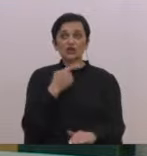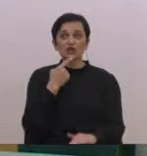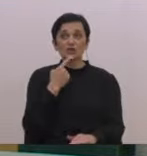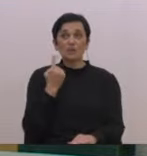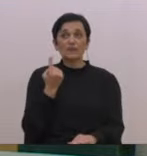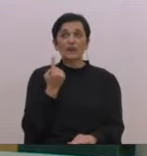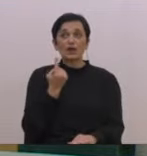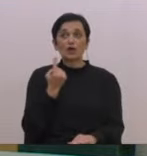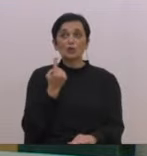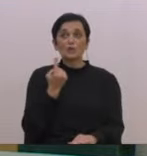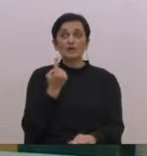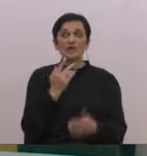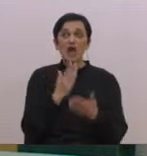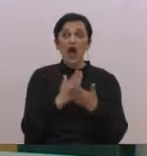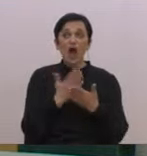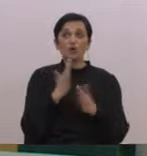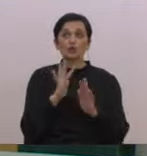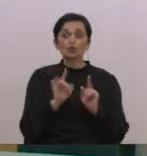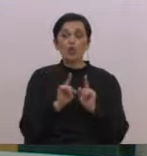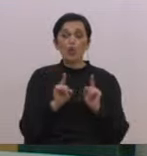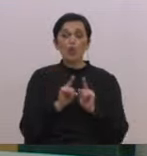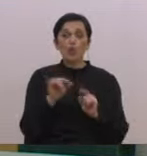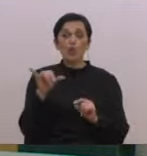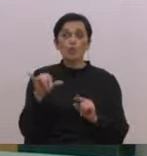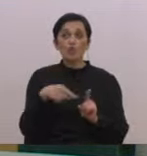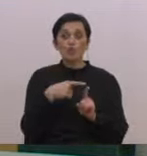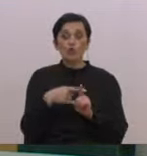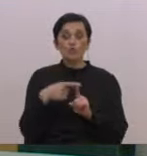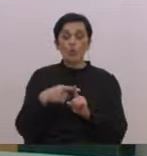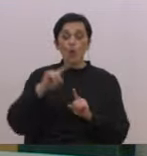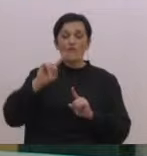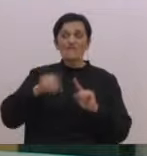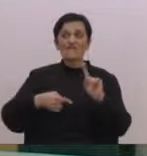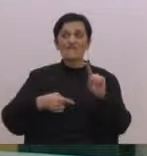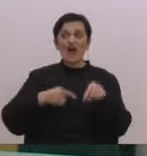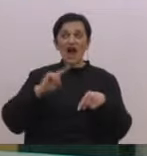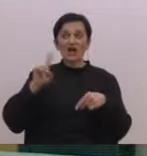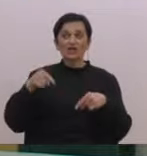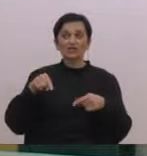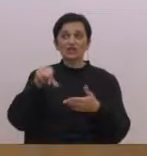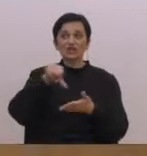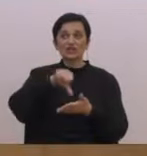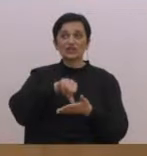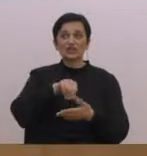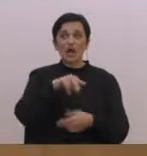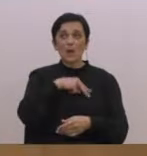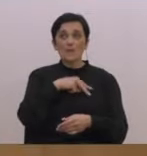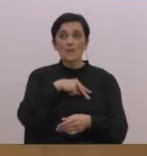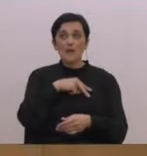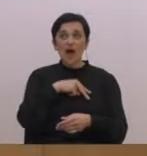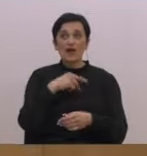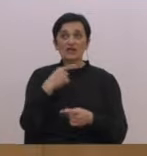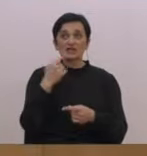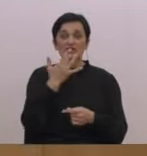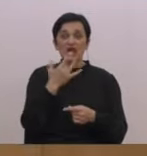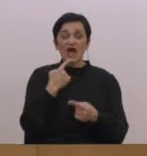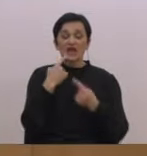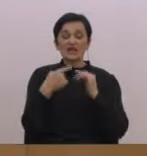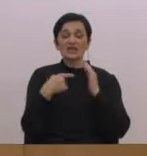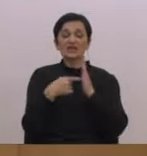Pirueli, actuara, opoziția, spoziteuri, valde buleba, rom daestros, parlament și miliniale debate, ministrii